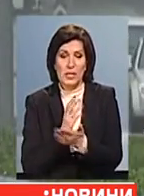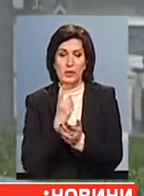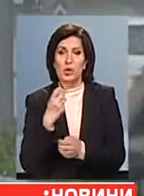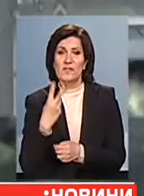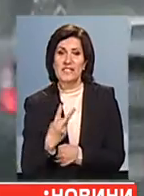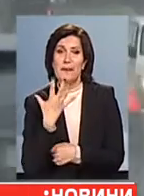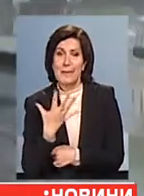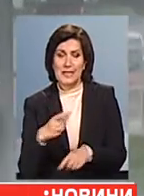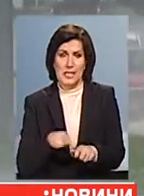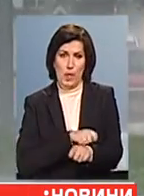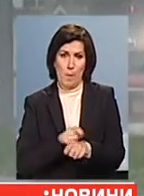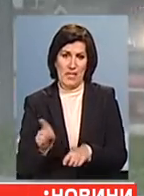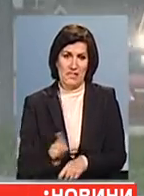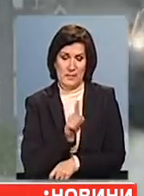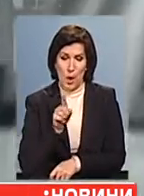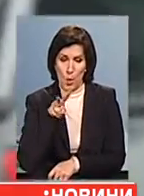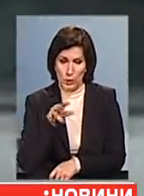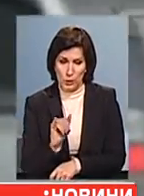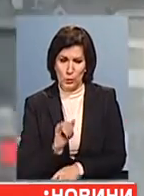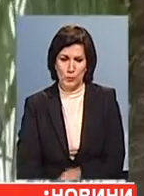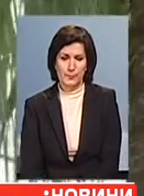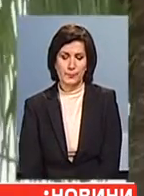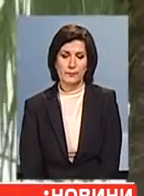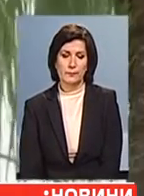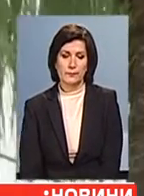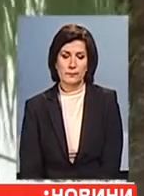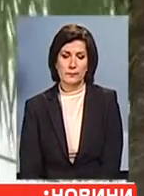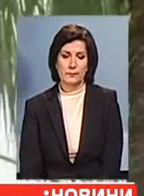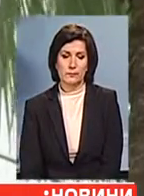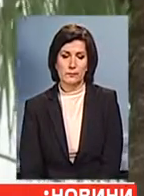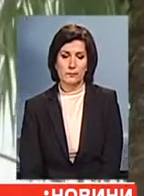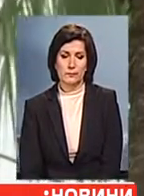125 км за годину. Олександра Чернишук, новини на Першому.